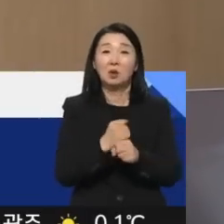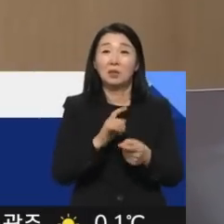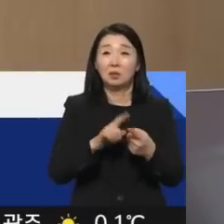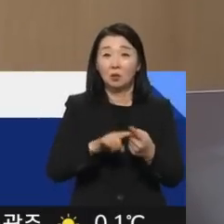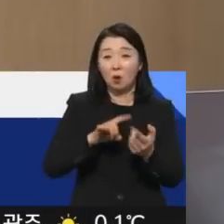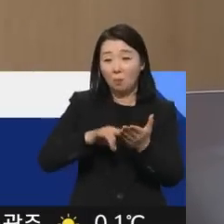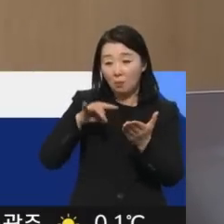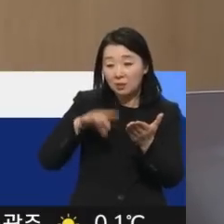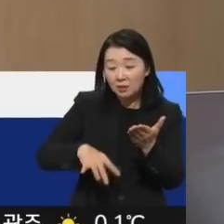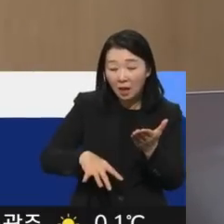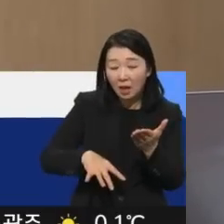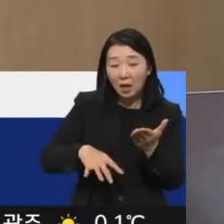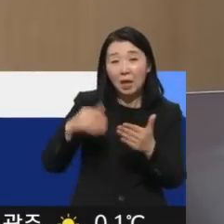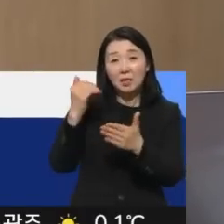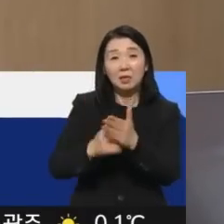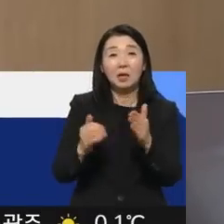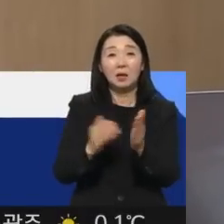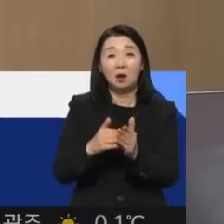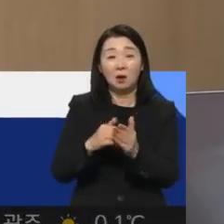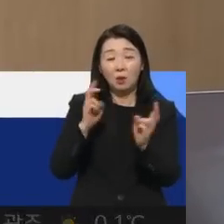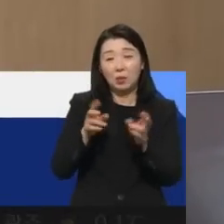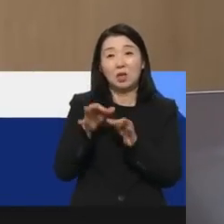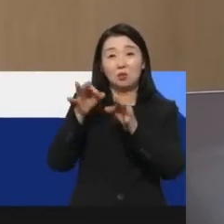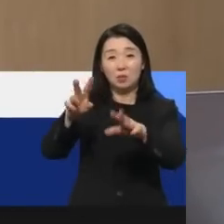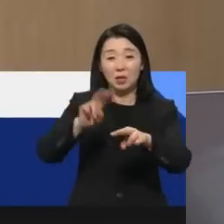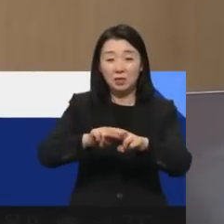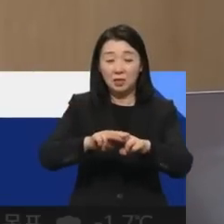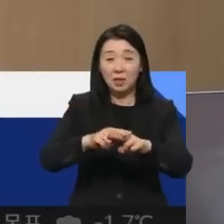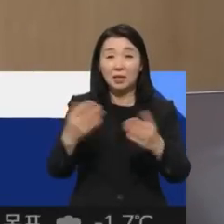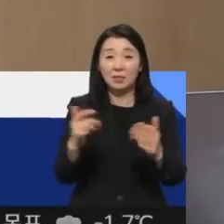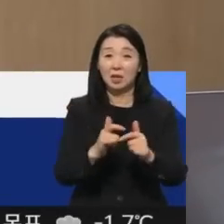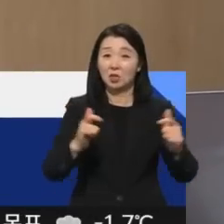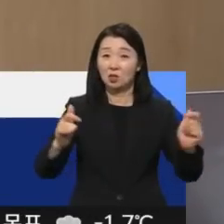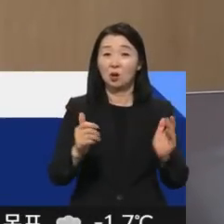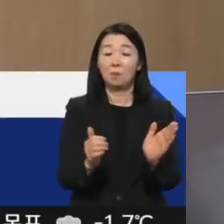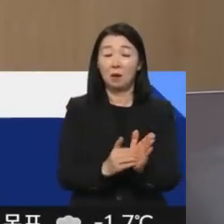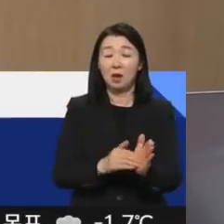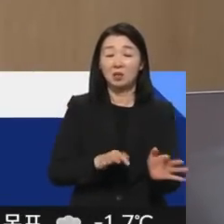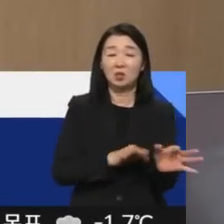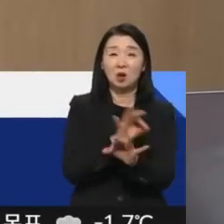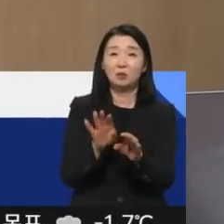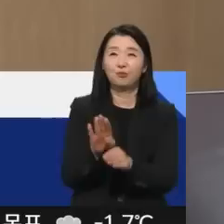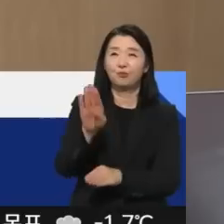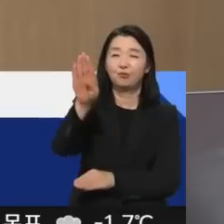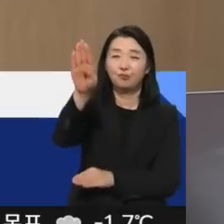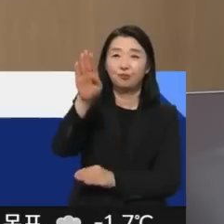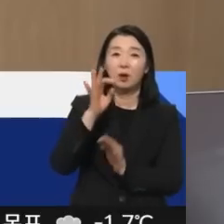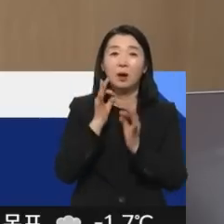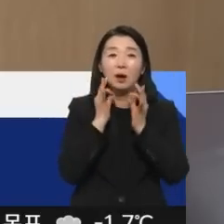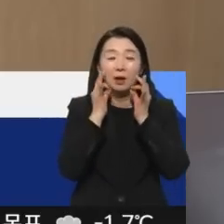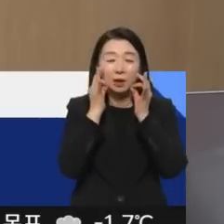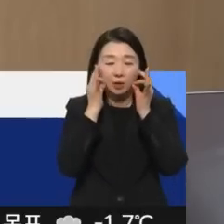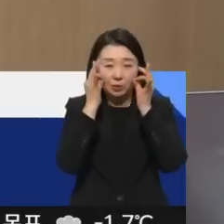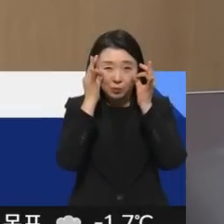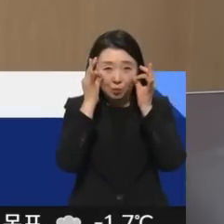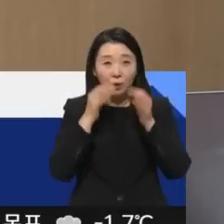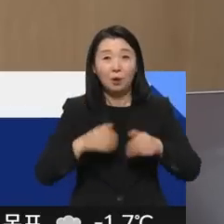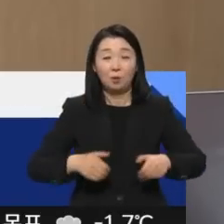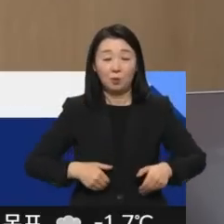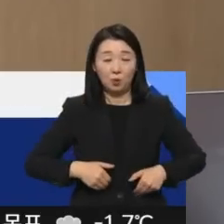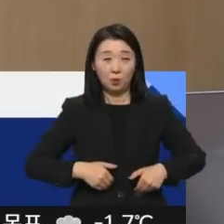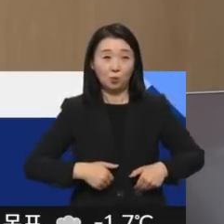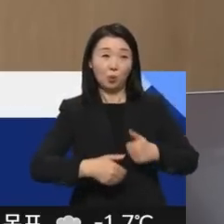인하해서 기업 투자와 일자리를 늘리고 경제의 활력이 제고될 수 있도록 초당적